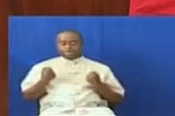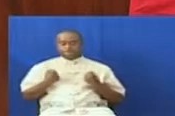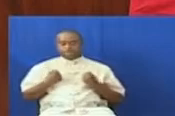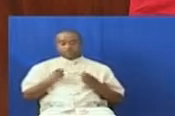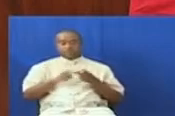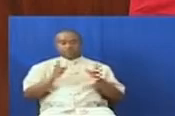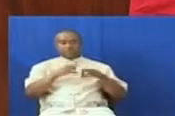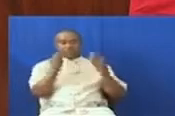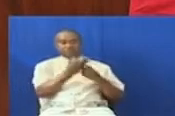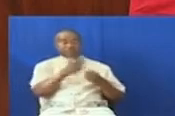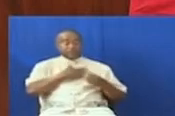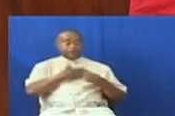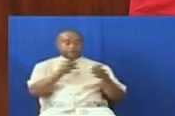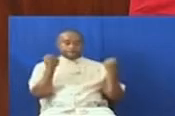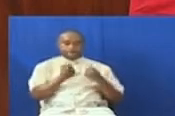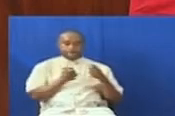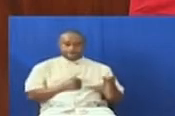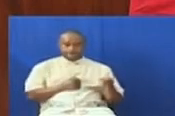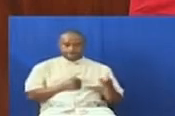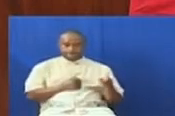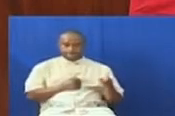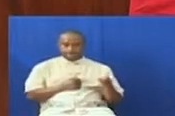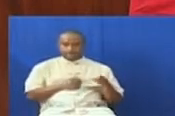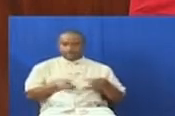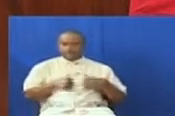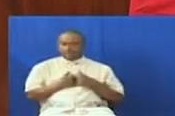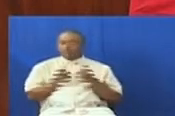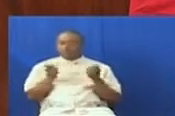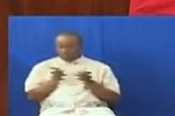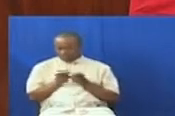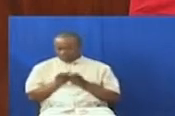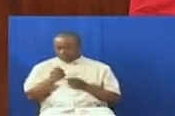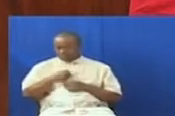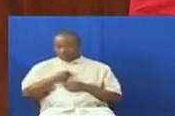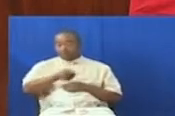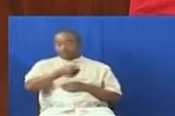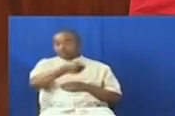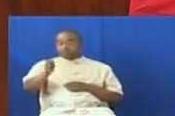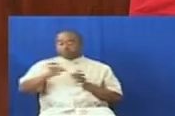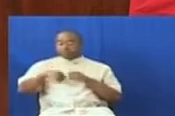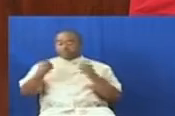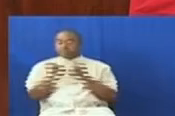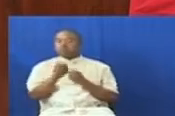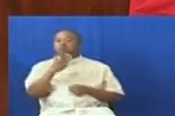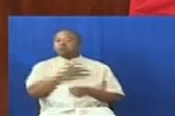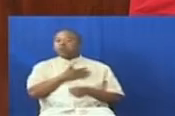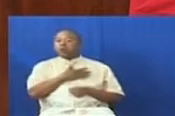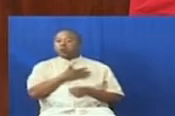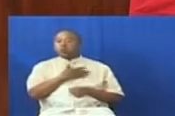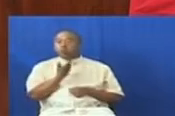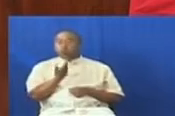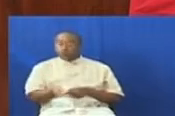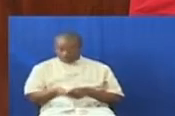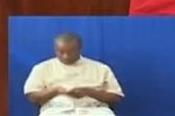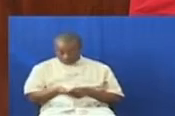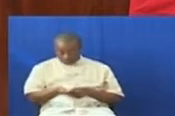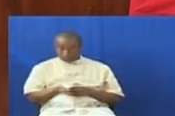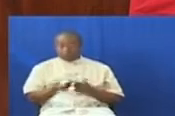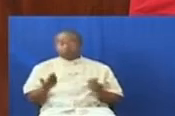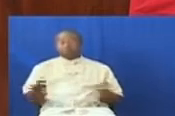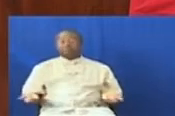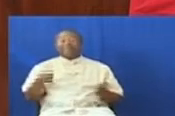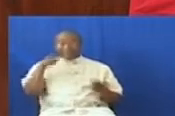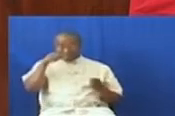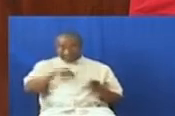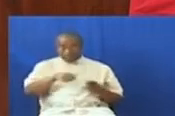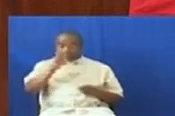iko salama. Lakini kwa namna ya kipekee napenda kukipongeza chama changu kukitakia birthday njema. Leo kinafikisha